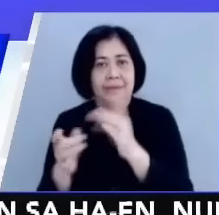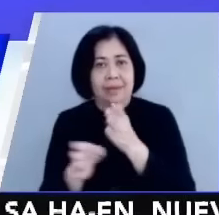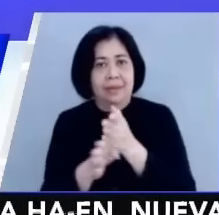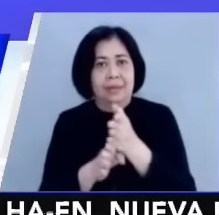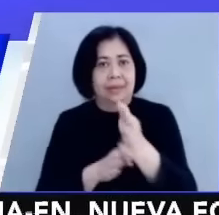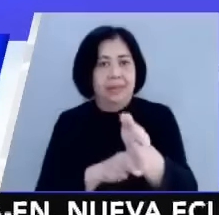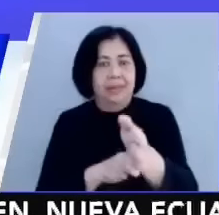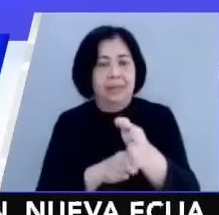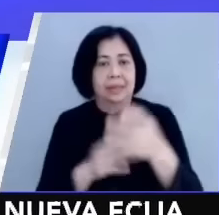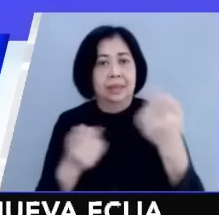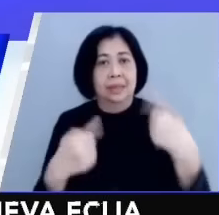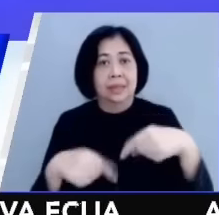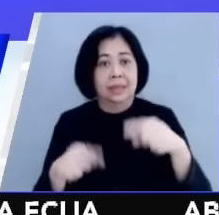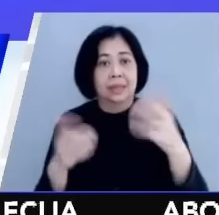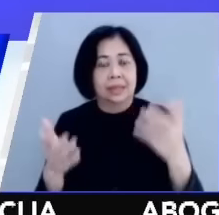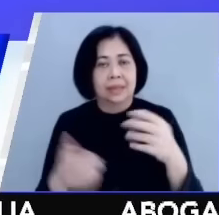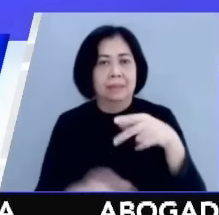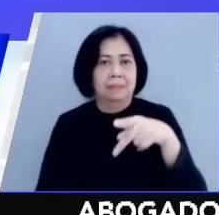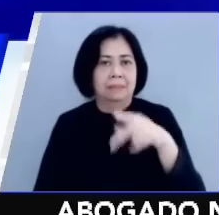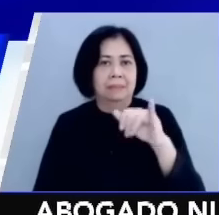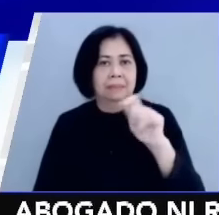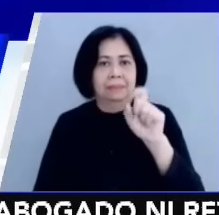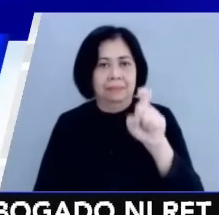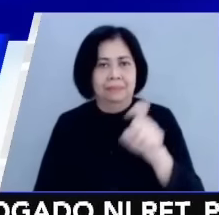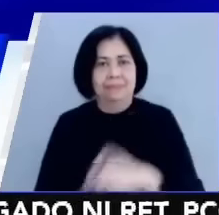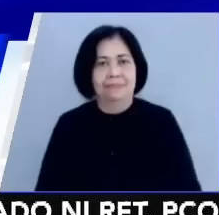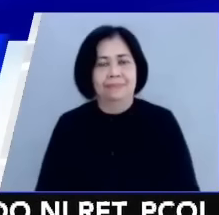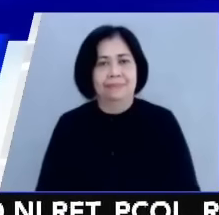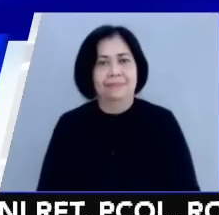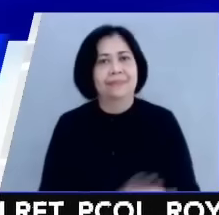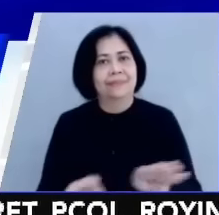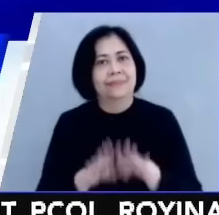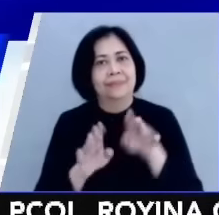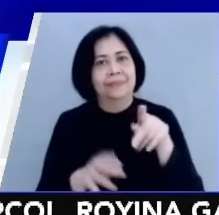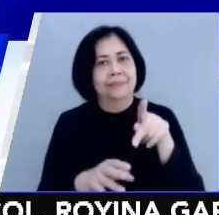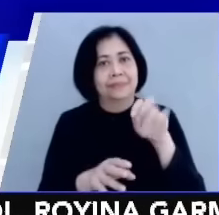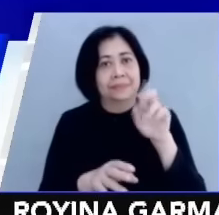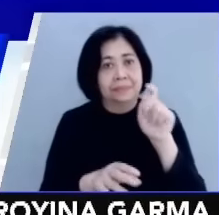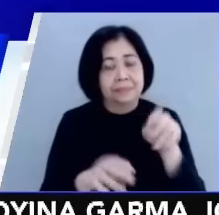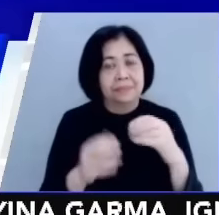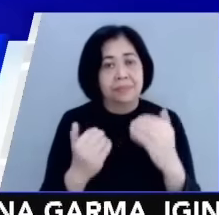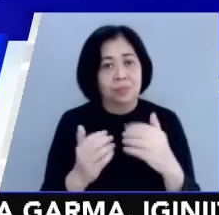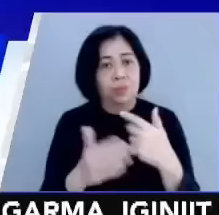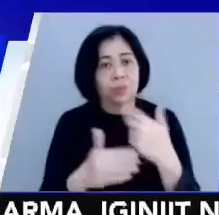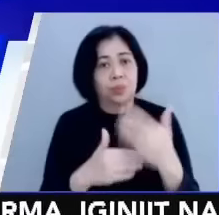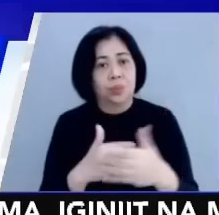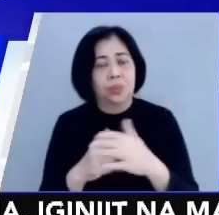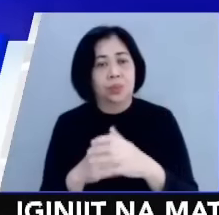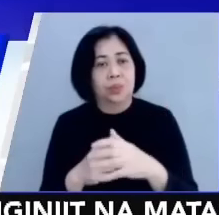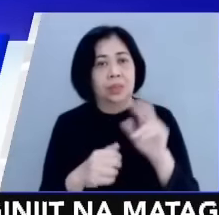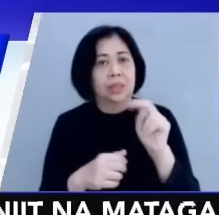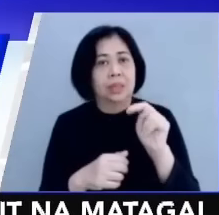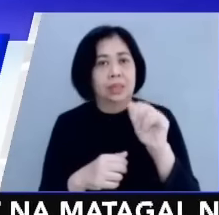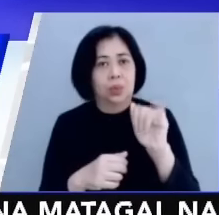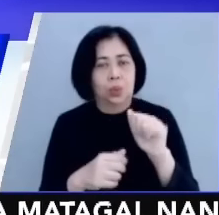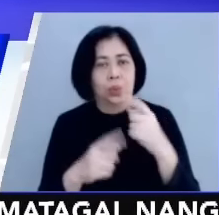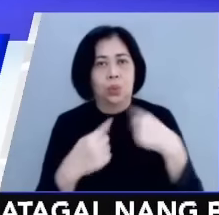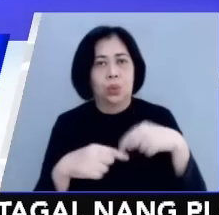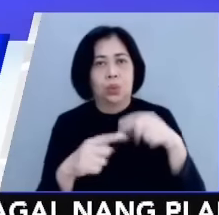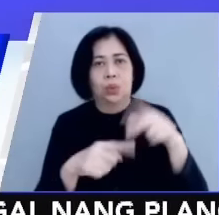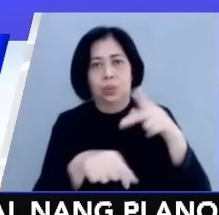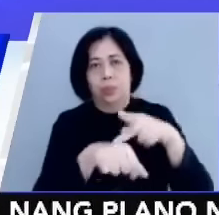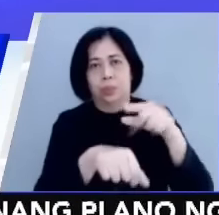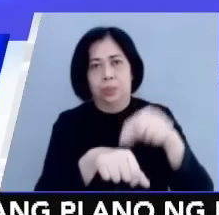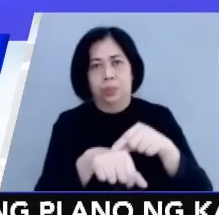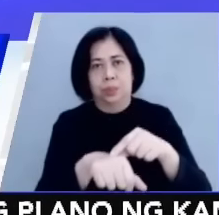sa PTEC. Kasunod naman ng PTEC Station, ang Ninoy Aquino Station na papuntang Paranaque. Pinakadulo sa ngayon